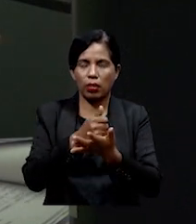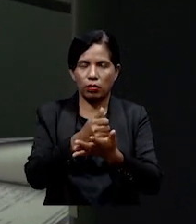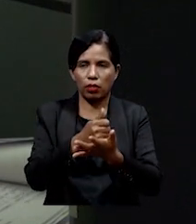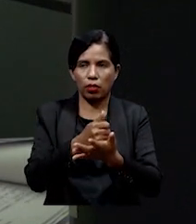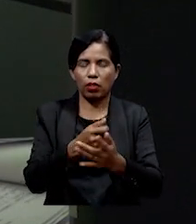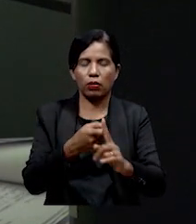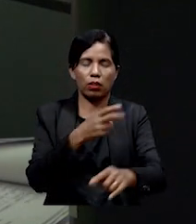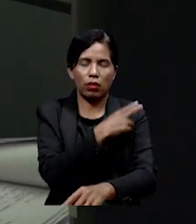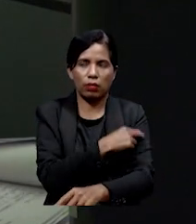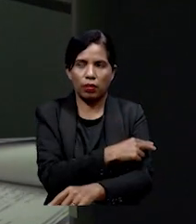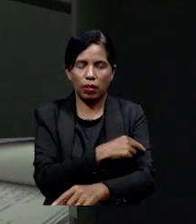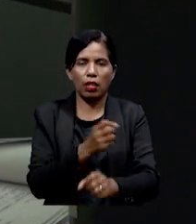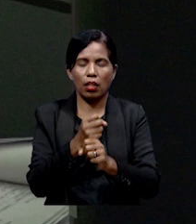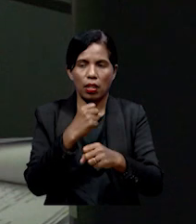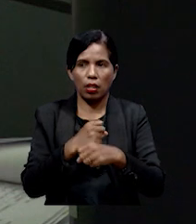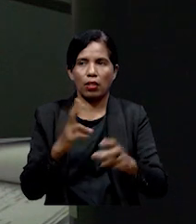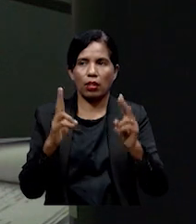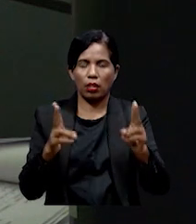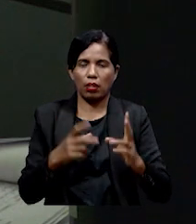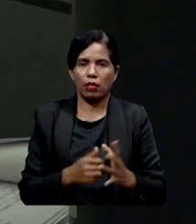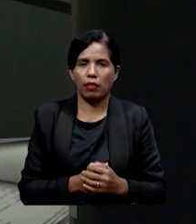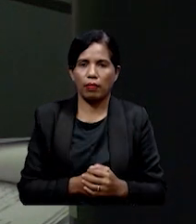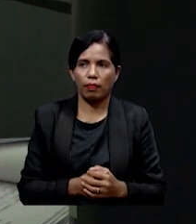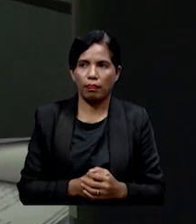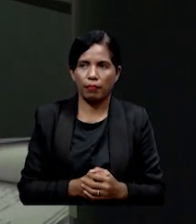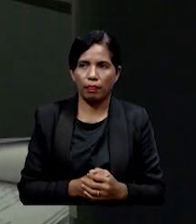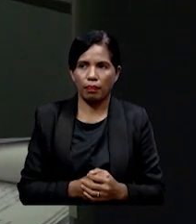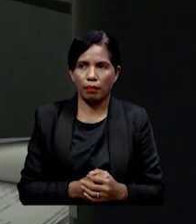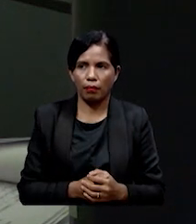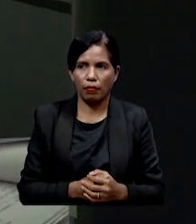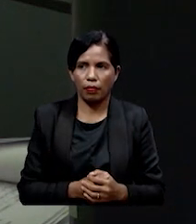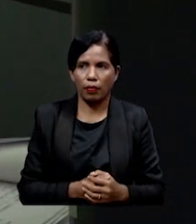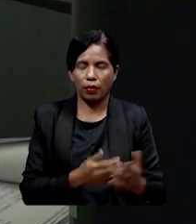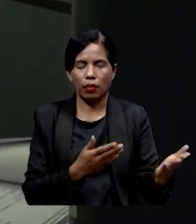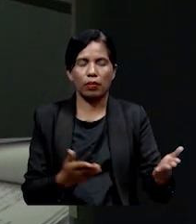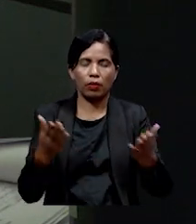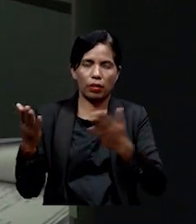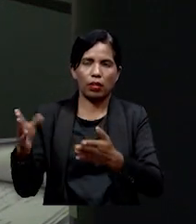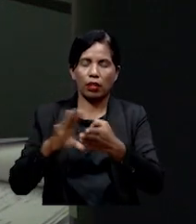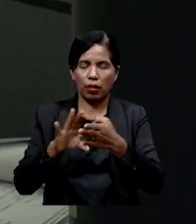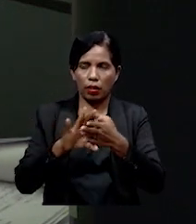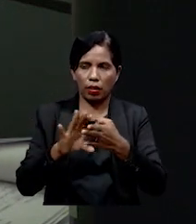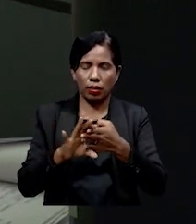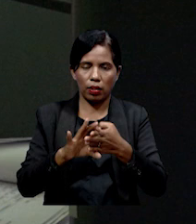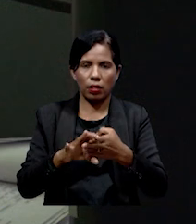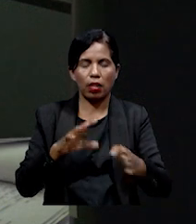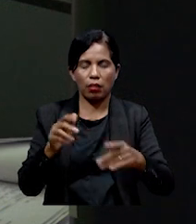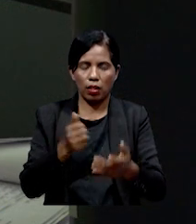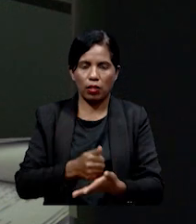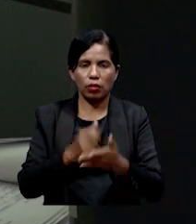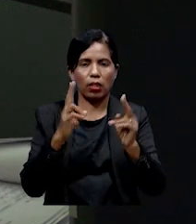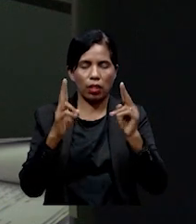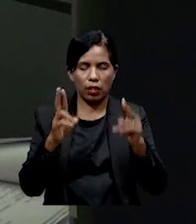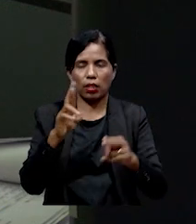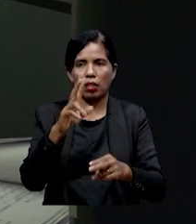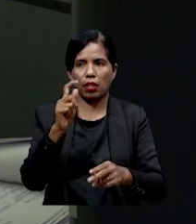husi hospital, lori bahalo. Ne ohin ita ba lori pengantar ne ohin bele ba halo abam